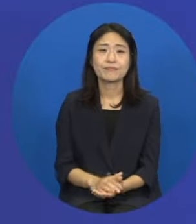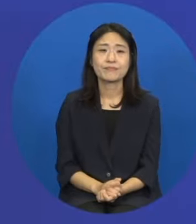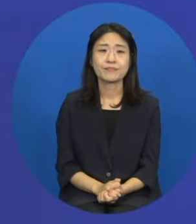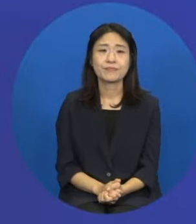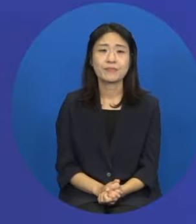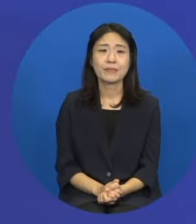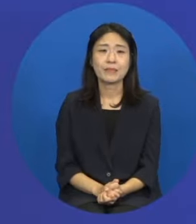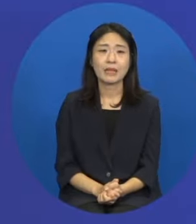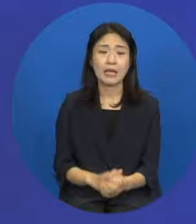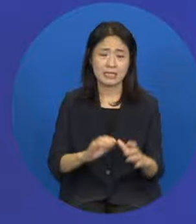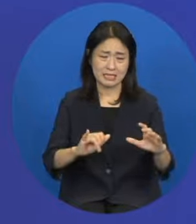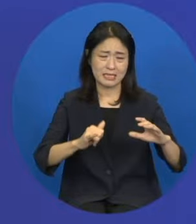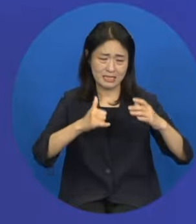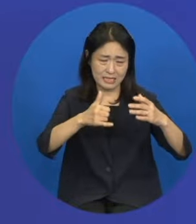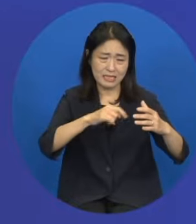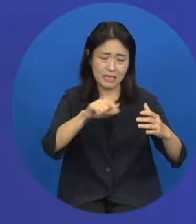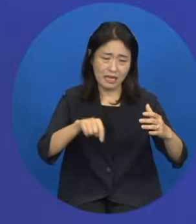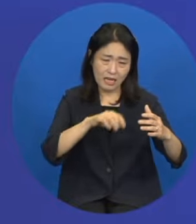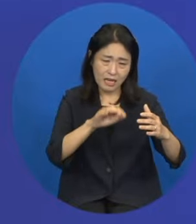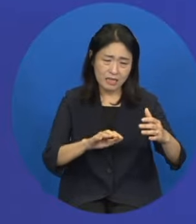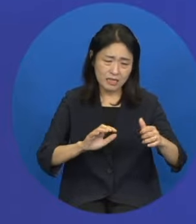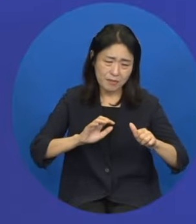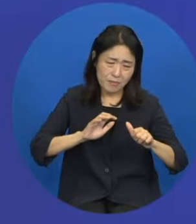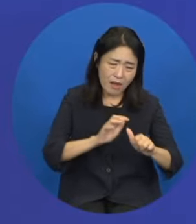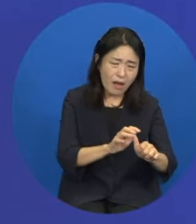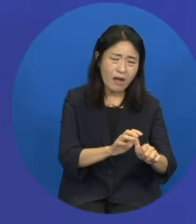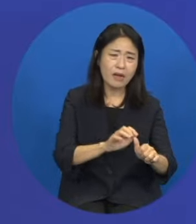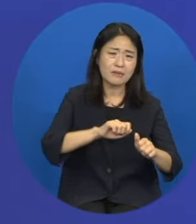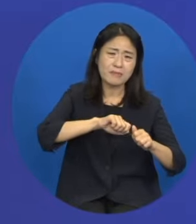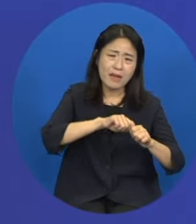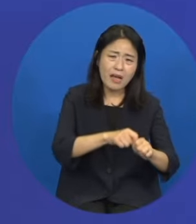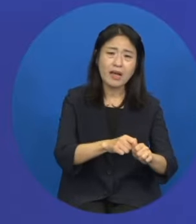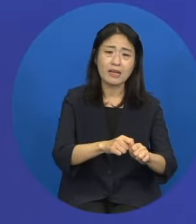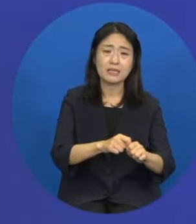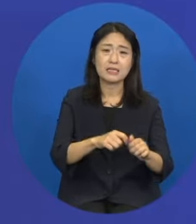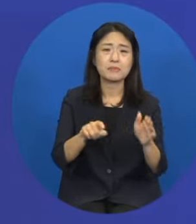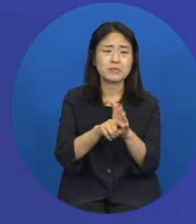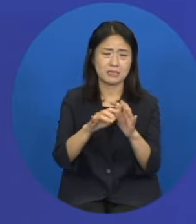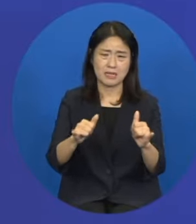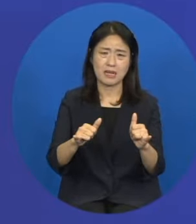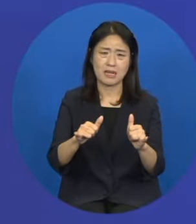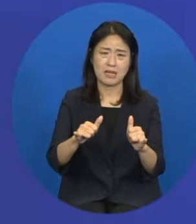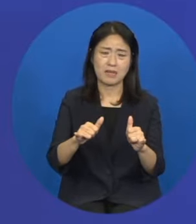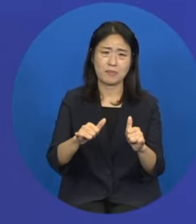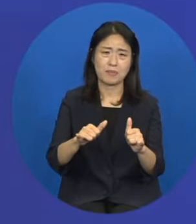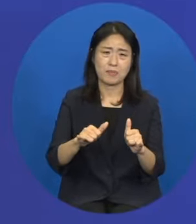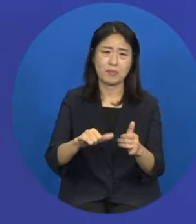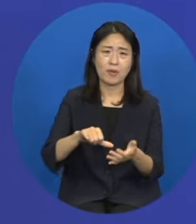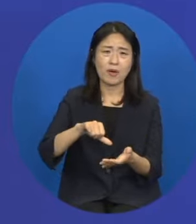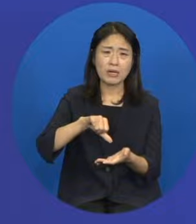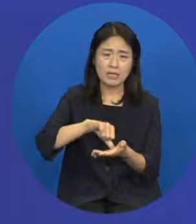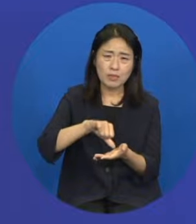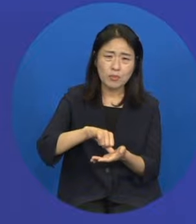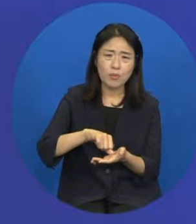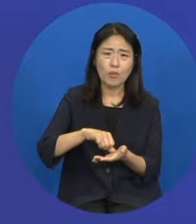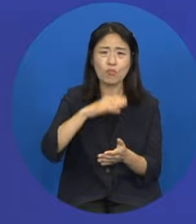오늘날 전 세계에 참 많은 박해받는 그리스도인들이 있습니다 이란에서, 인도에서, 시리아, 중국,